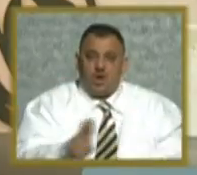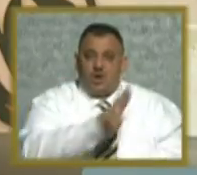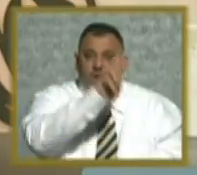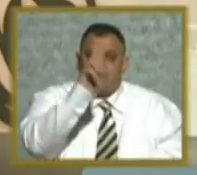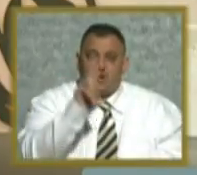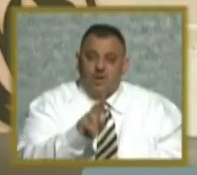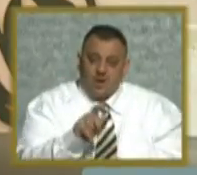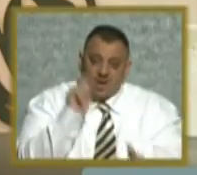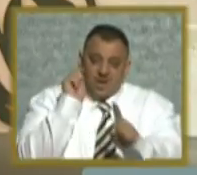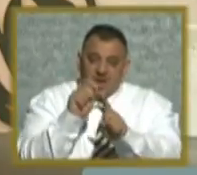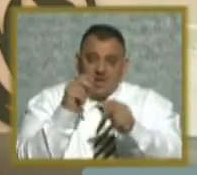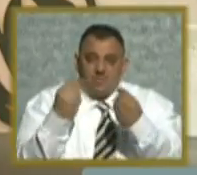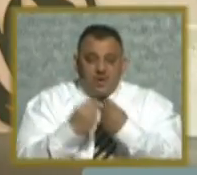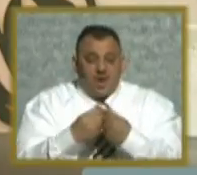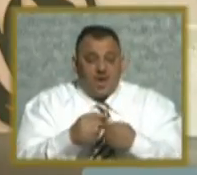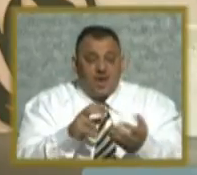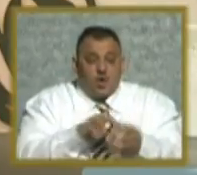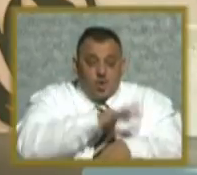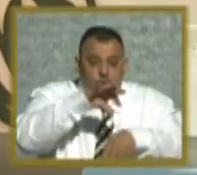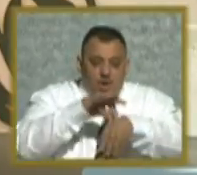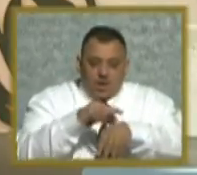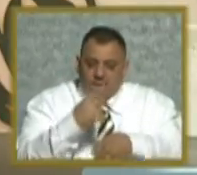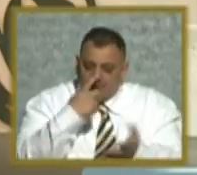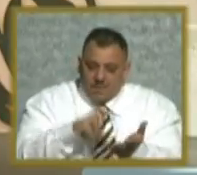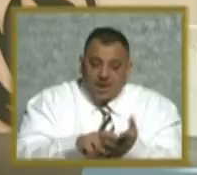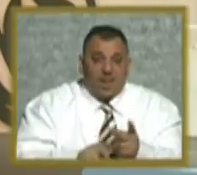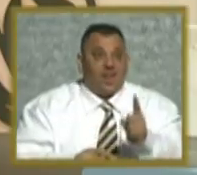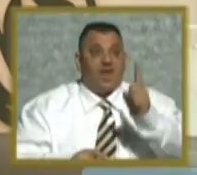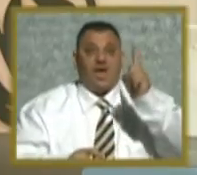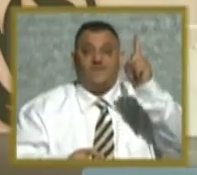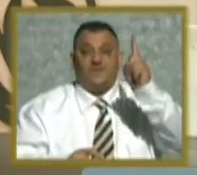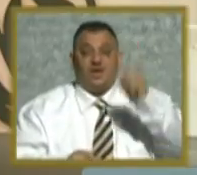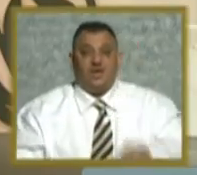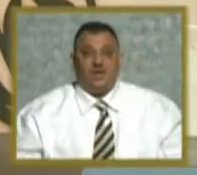صادق في هذا، على الناس أن يتقوا الله وأن يراقبوا الله، واعلموا بأن هذه